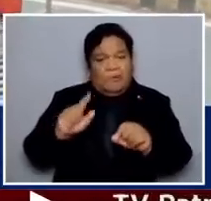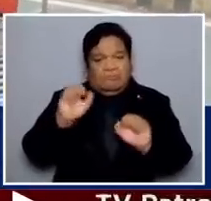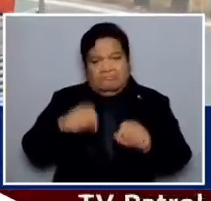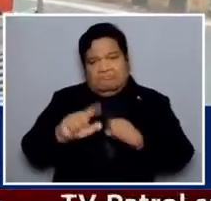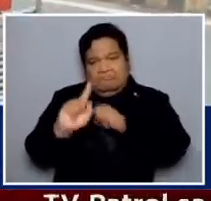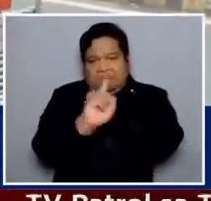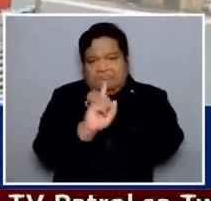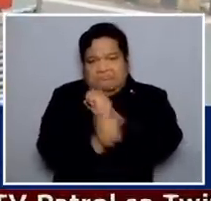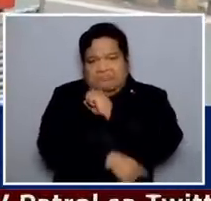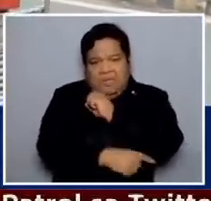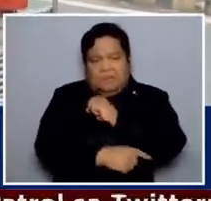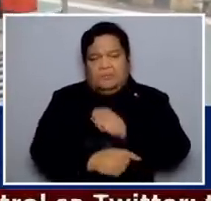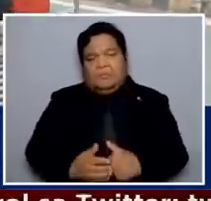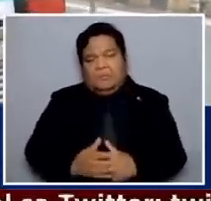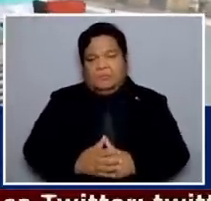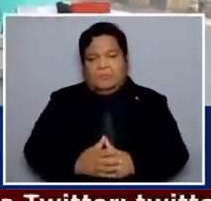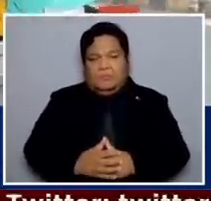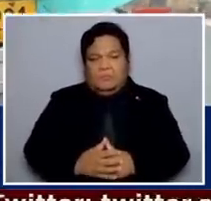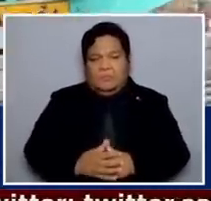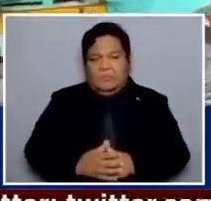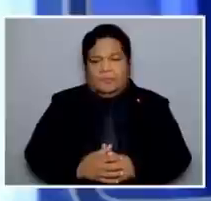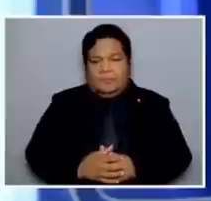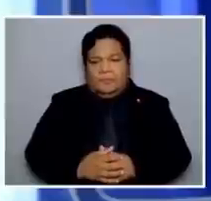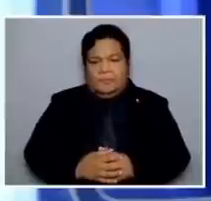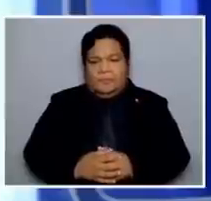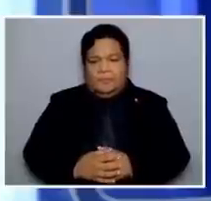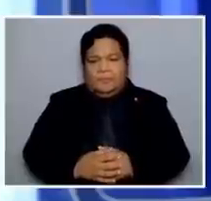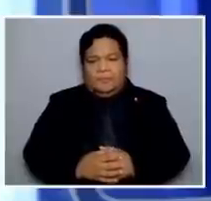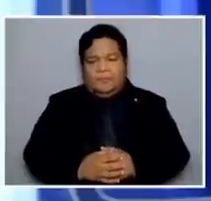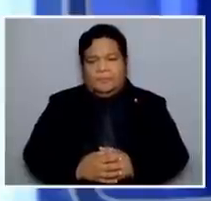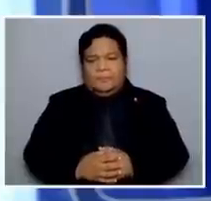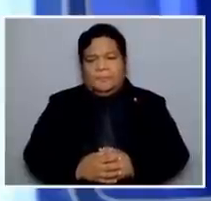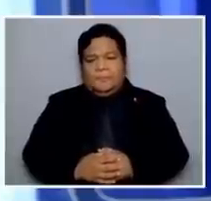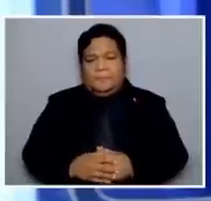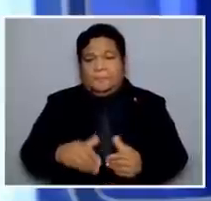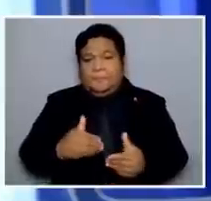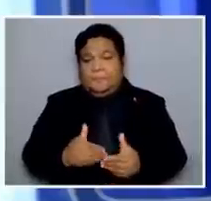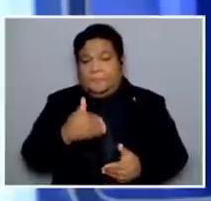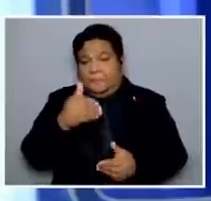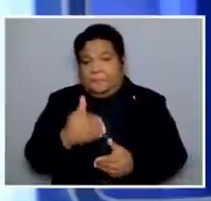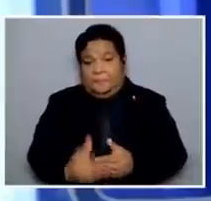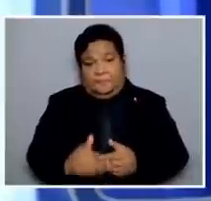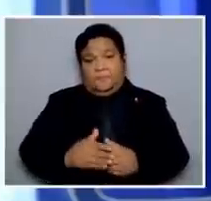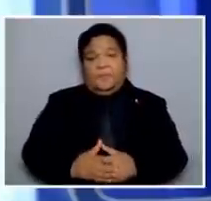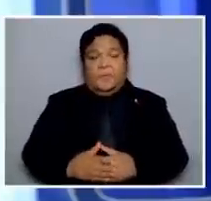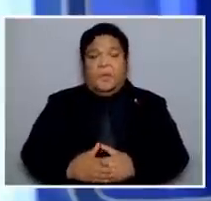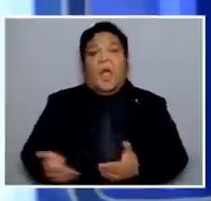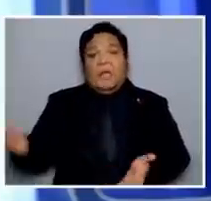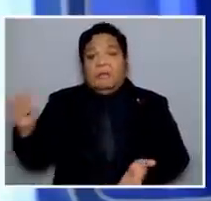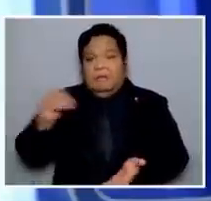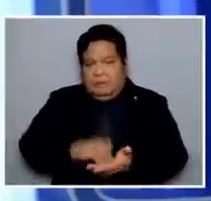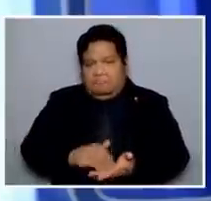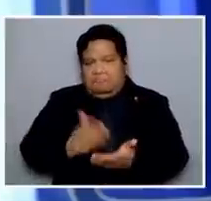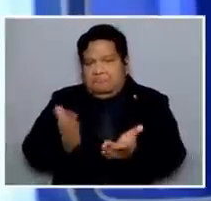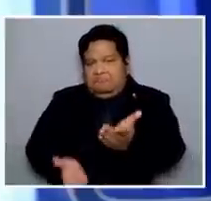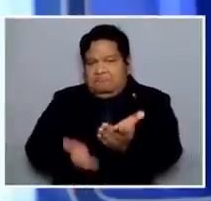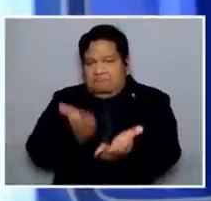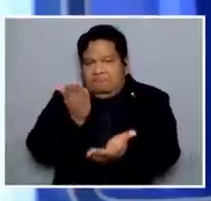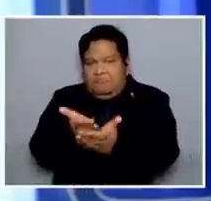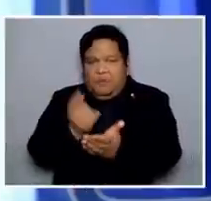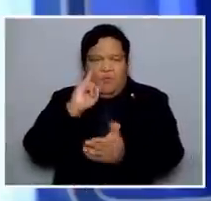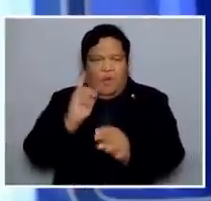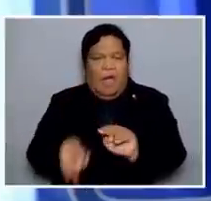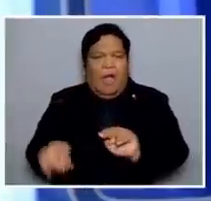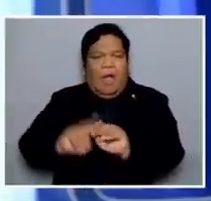Chico, ABS-CBN News. Agad nag-refile ng 470 peso wage hike petition ang